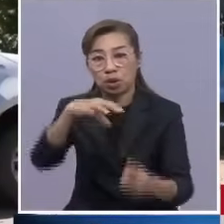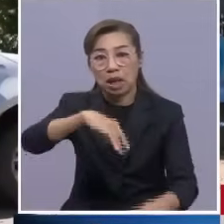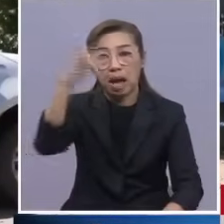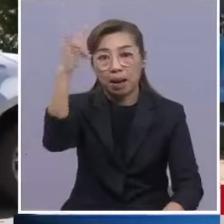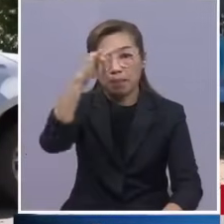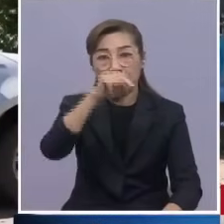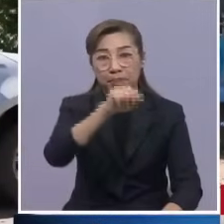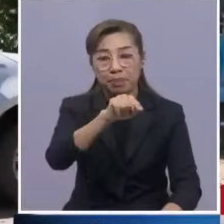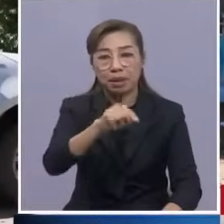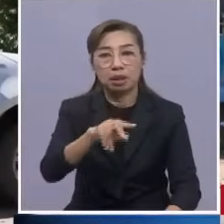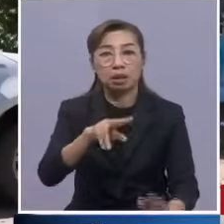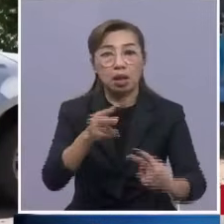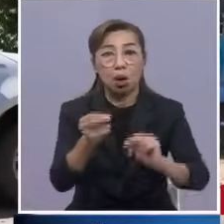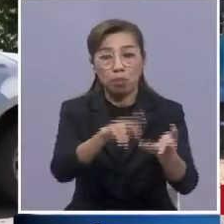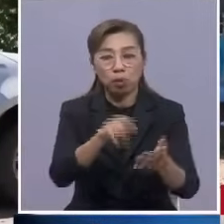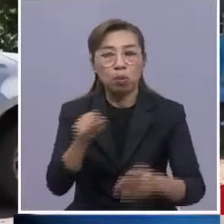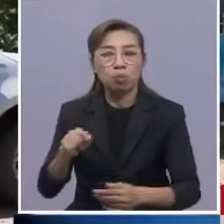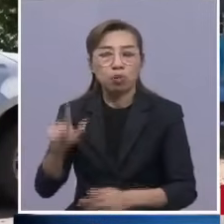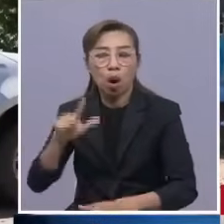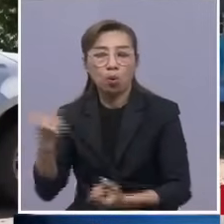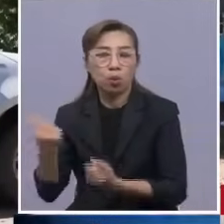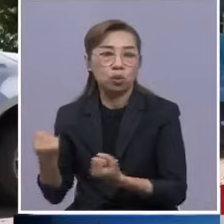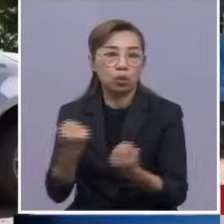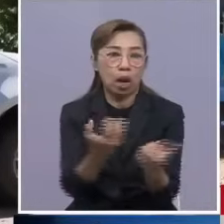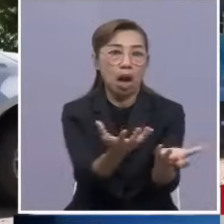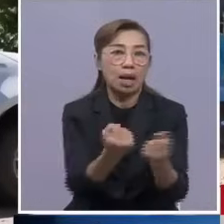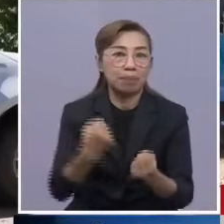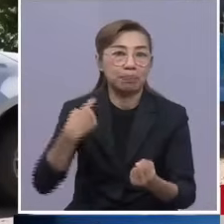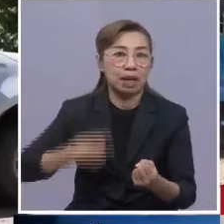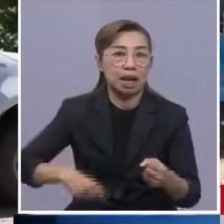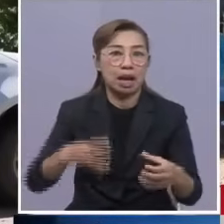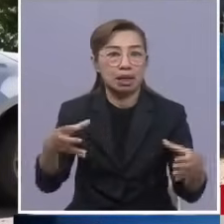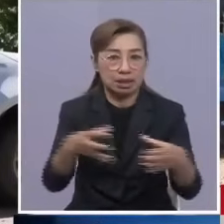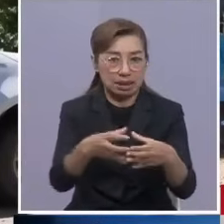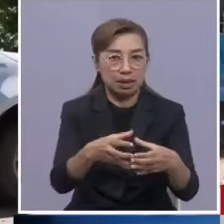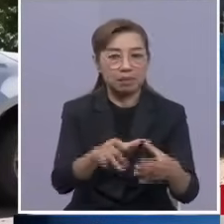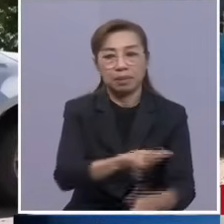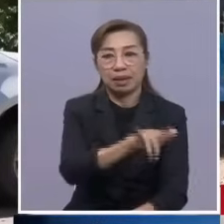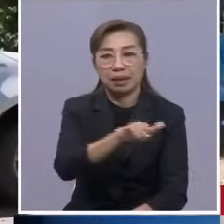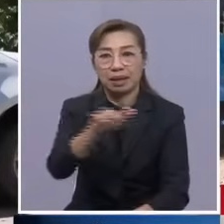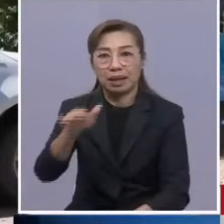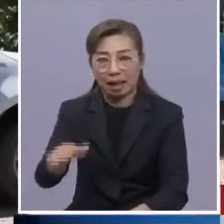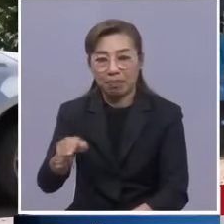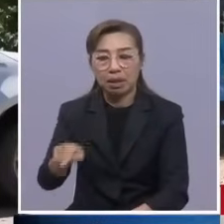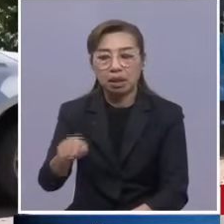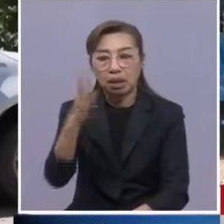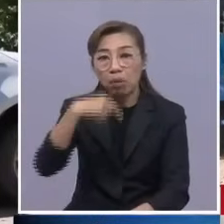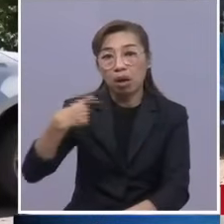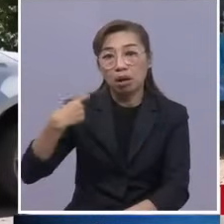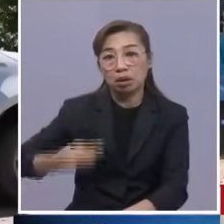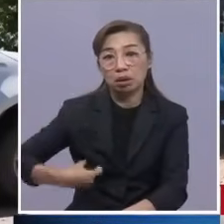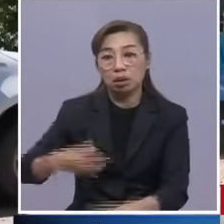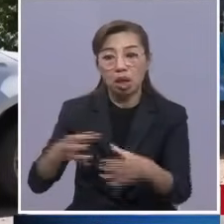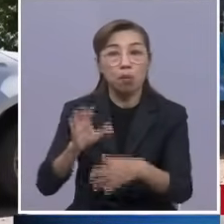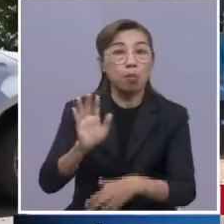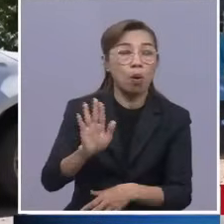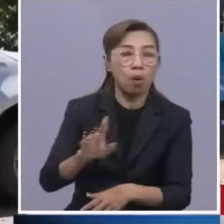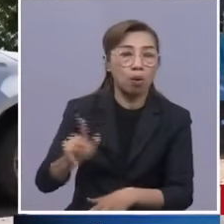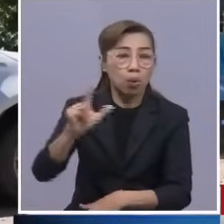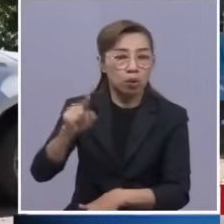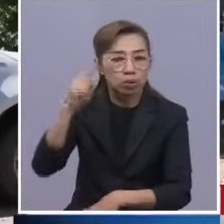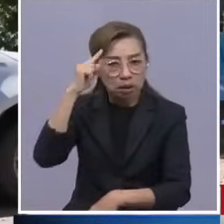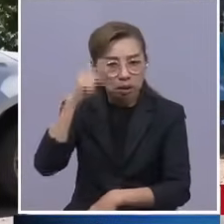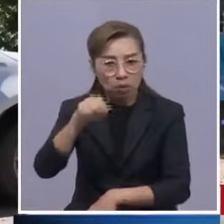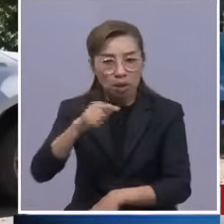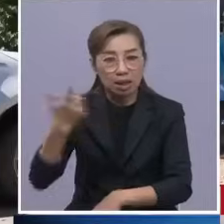ครพนมครับซึ่งทีมทนายความครับก็มั่นใจนะครับว่าหลักฐานในชั้นศาลนั้นนะครับไม่ได้มี